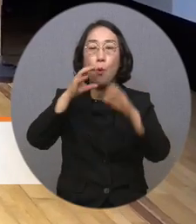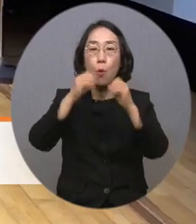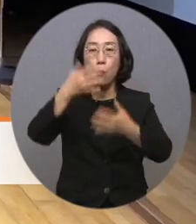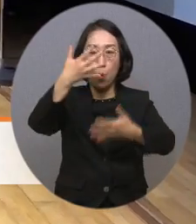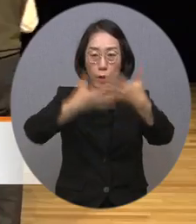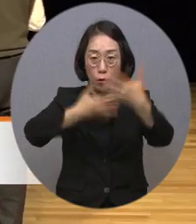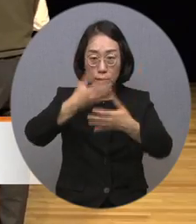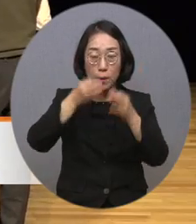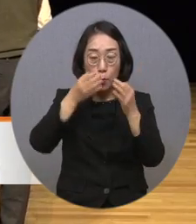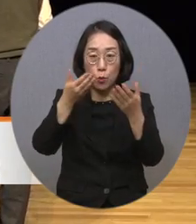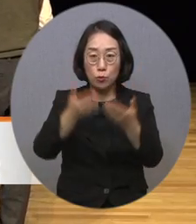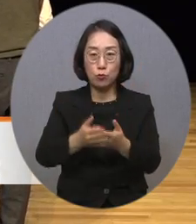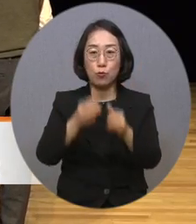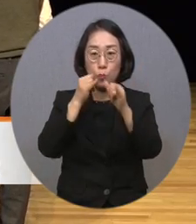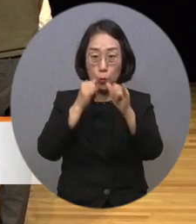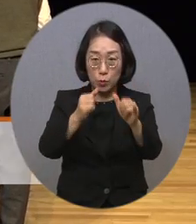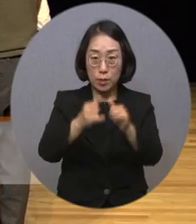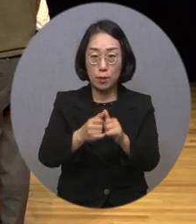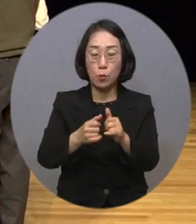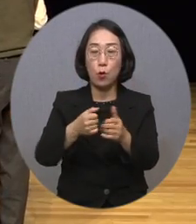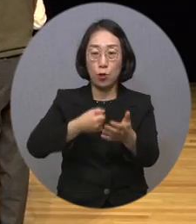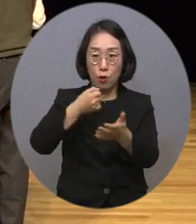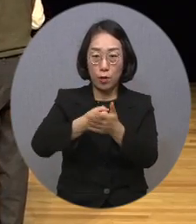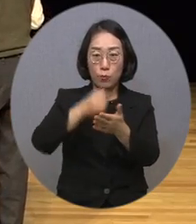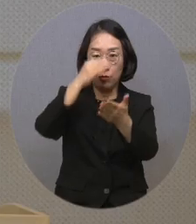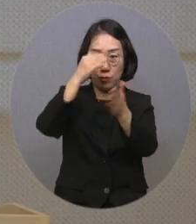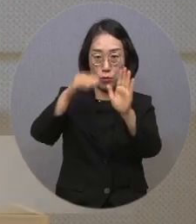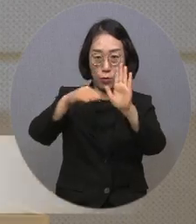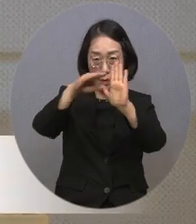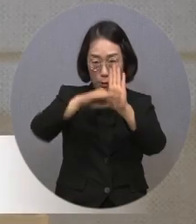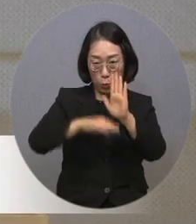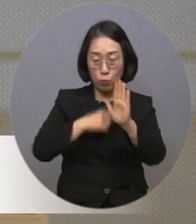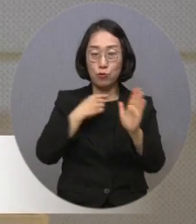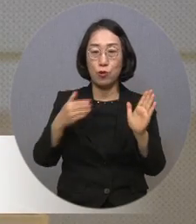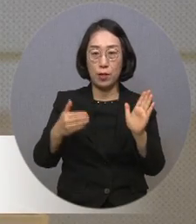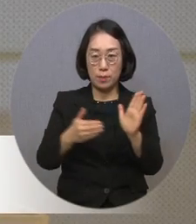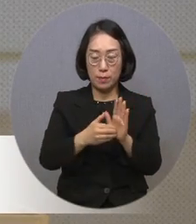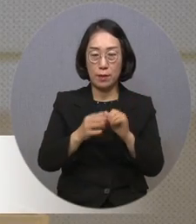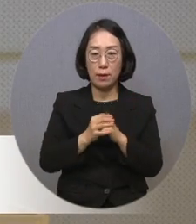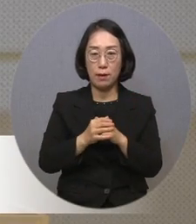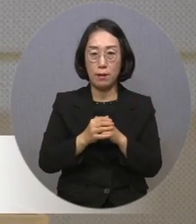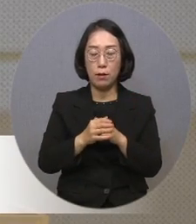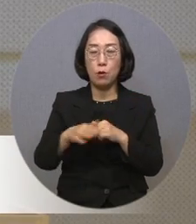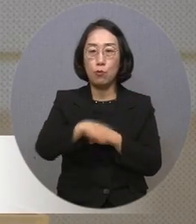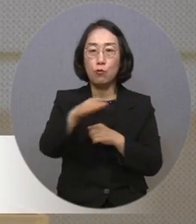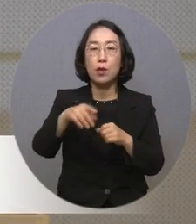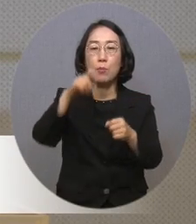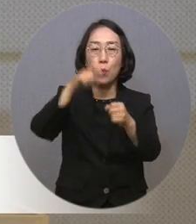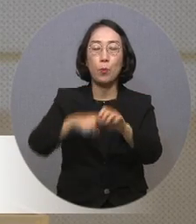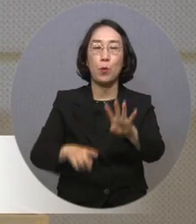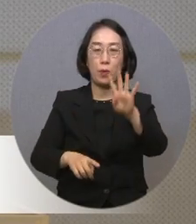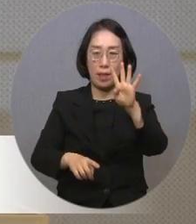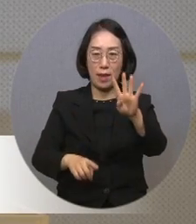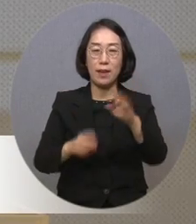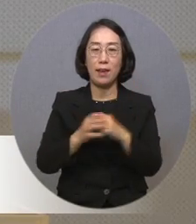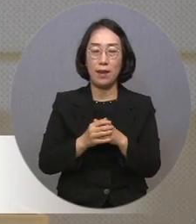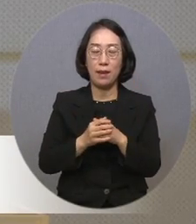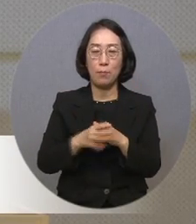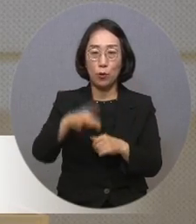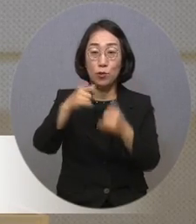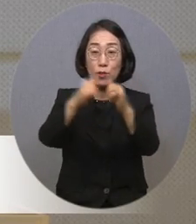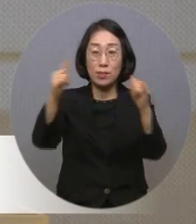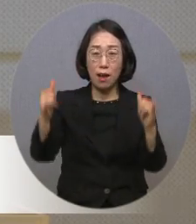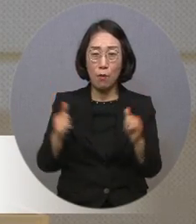유공자 표창, 결의문 낭독 순으로 진행됐습니다. 충남도정이 4대 목표가 있습니다. 먼저 우리